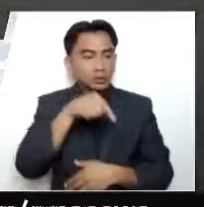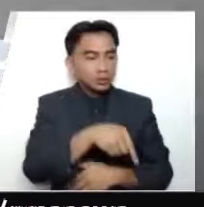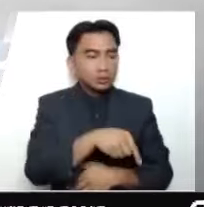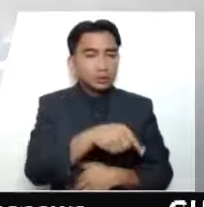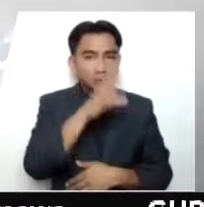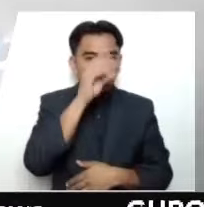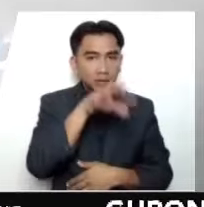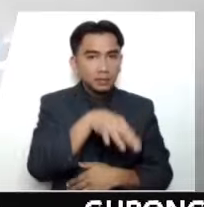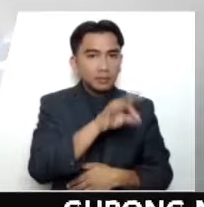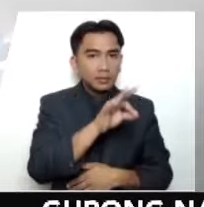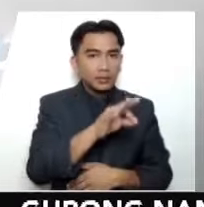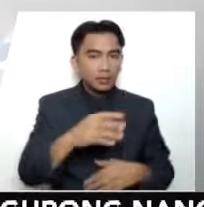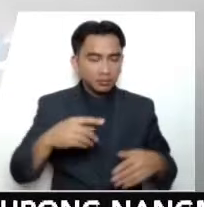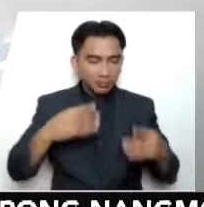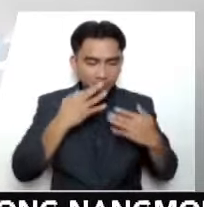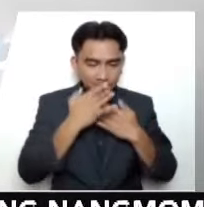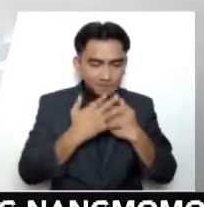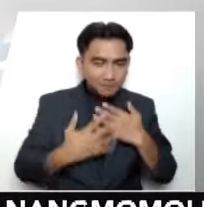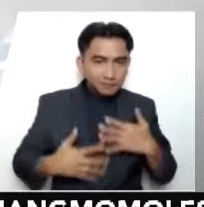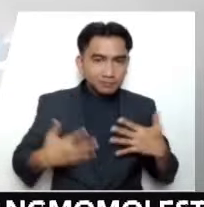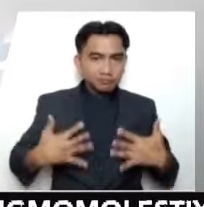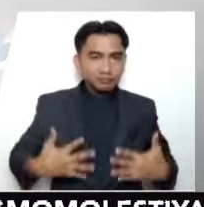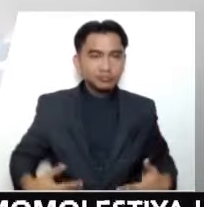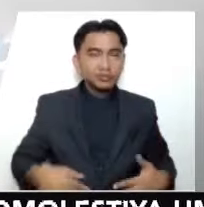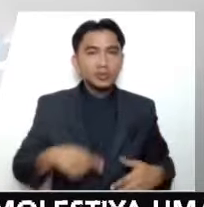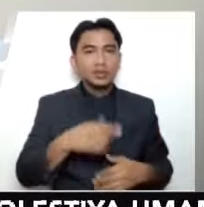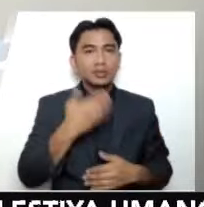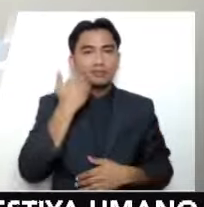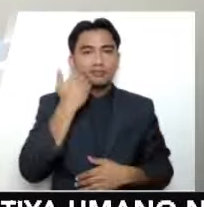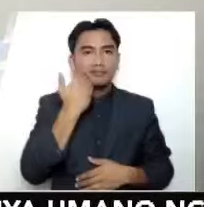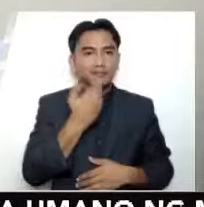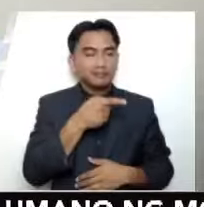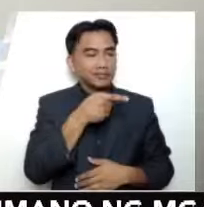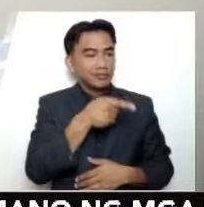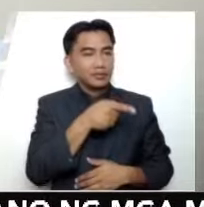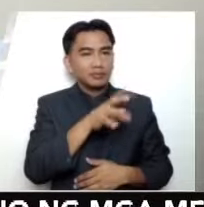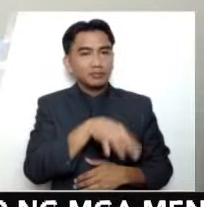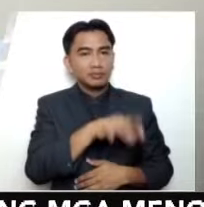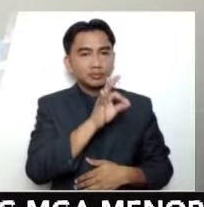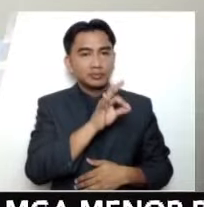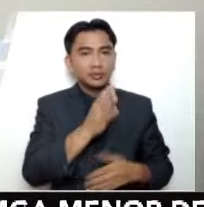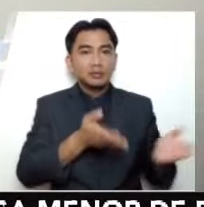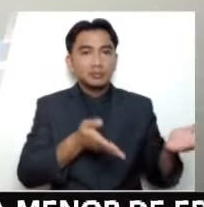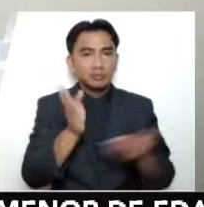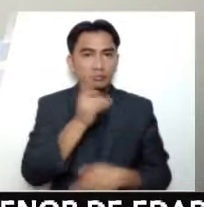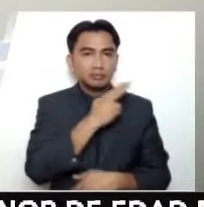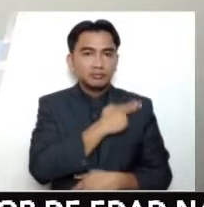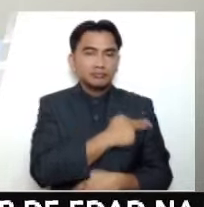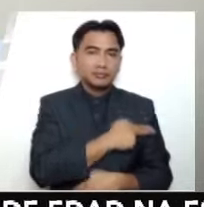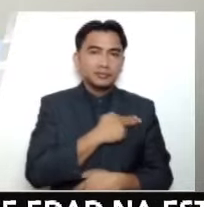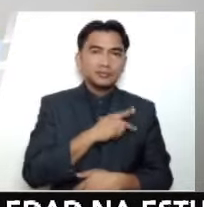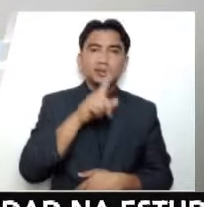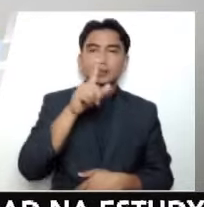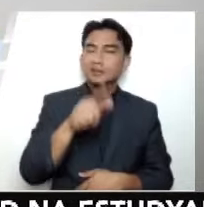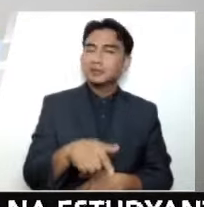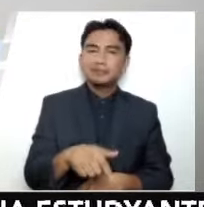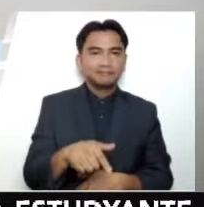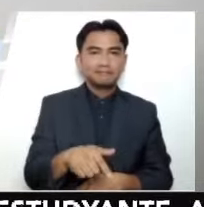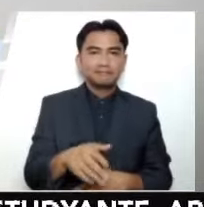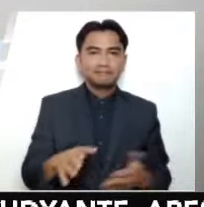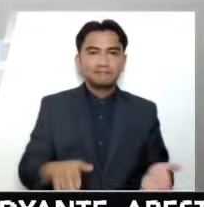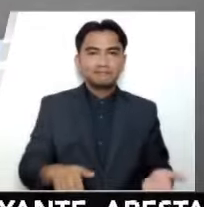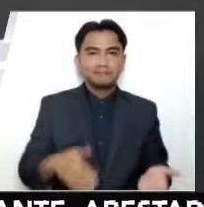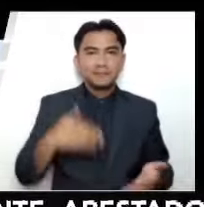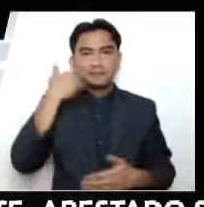Kinalala siyang si Johnson Pelayo, isang taxi driver. Nadala pa siya sa ospital, pero nasawi rin. Ang suspect